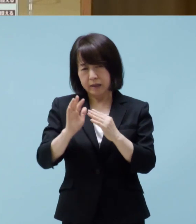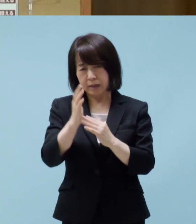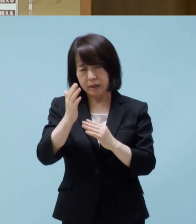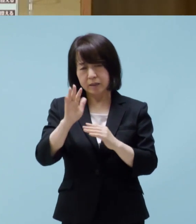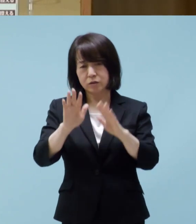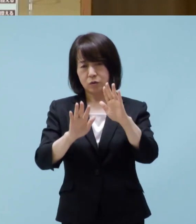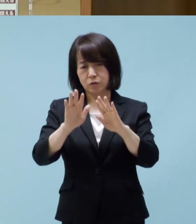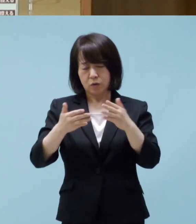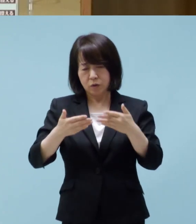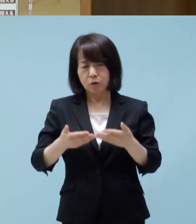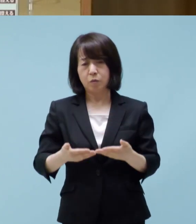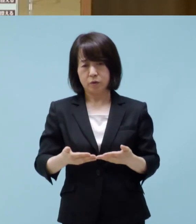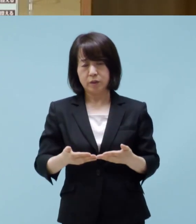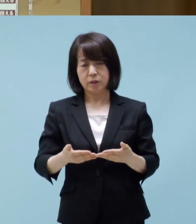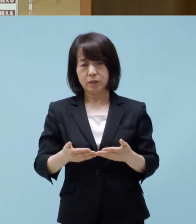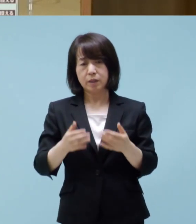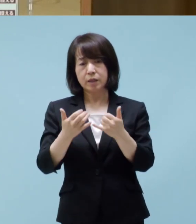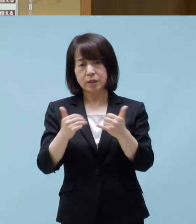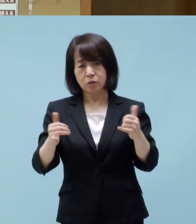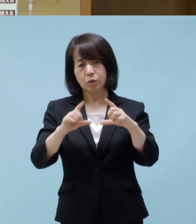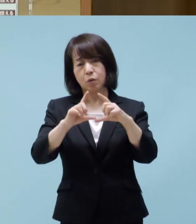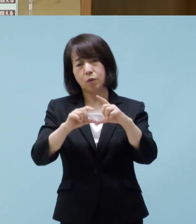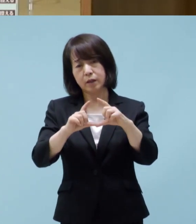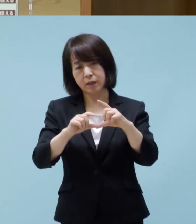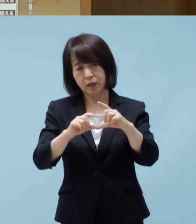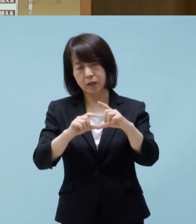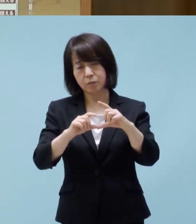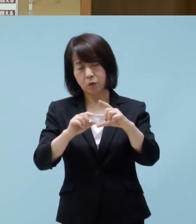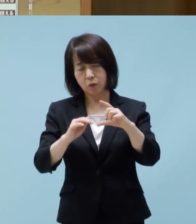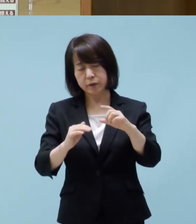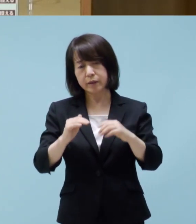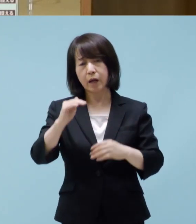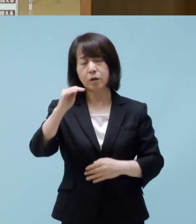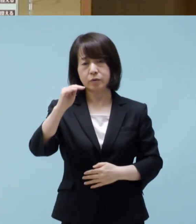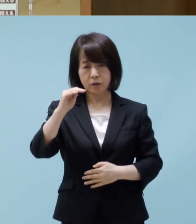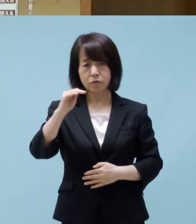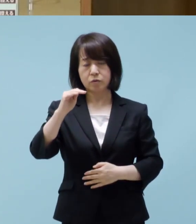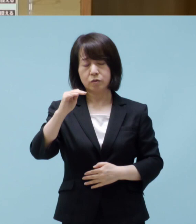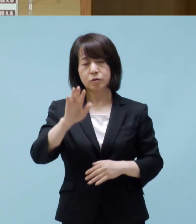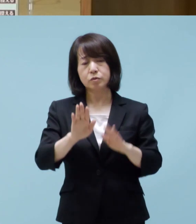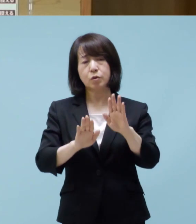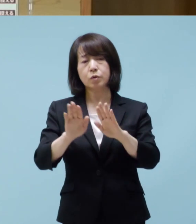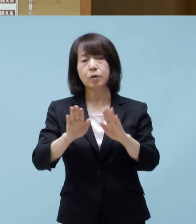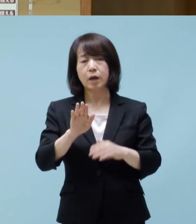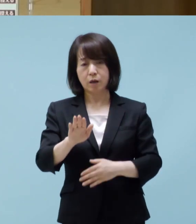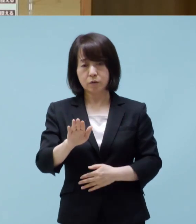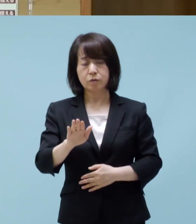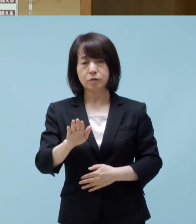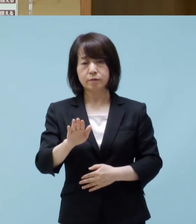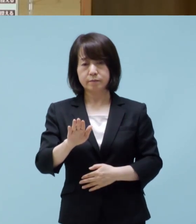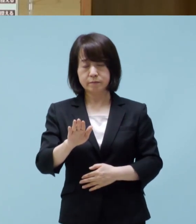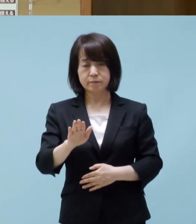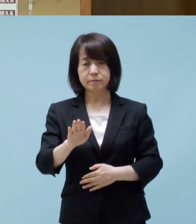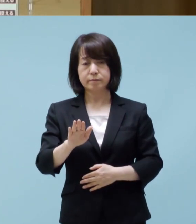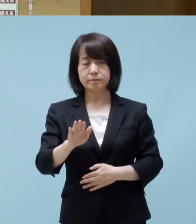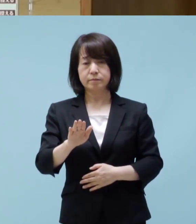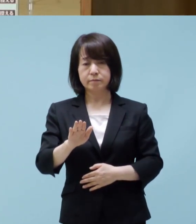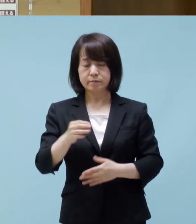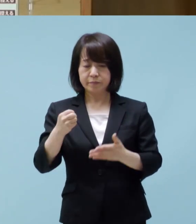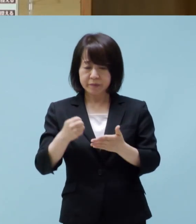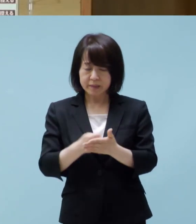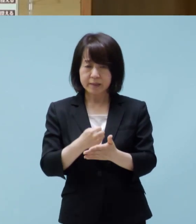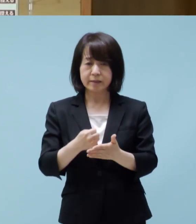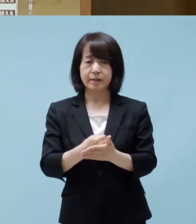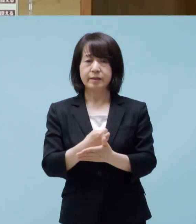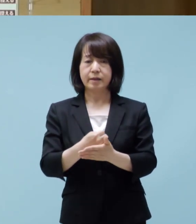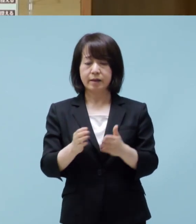も非常に多い状況がありましたので、そういったことなどで残念ながらお亡くなり